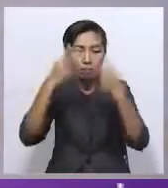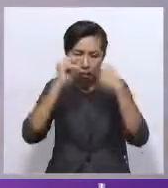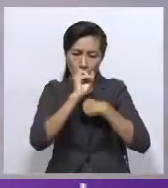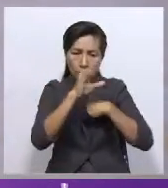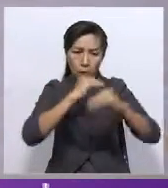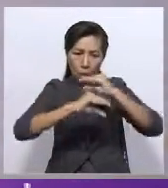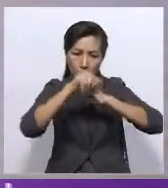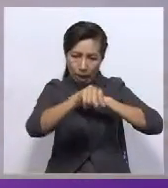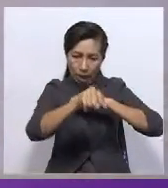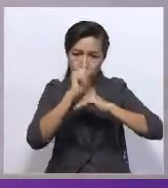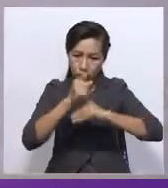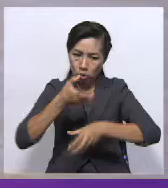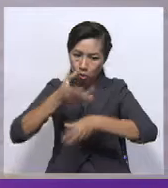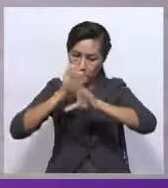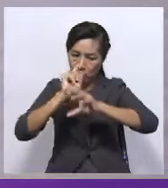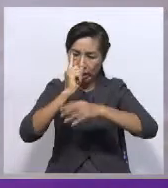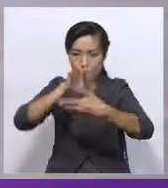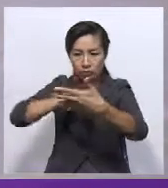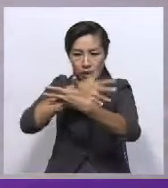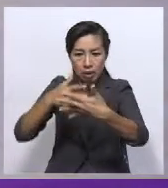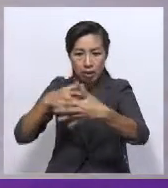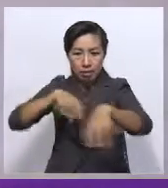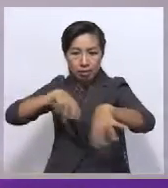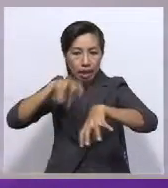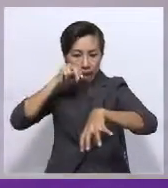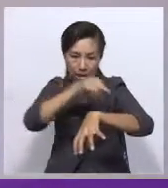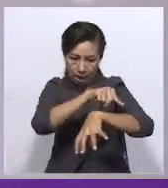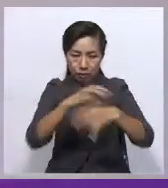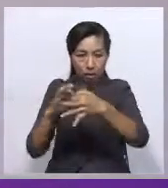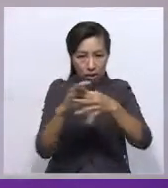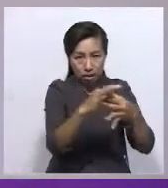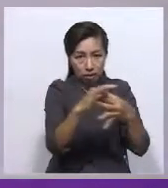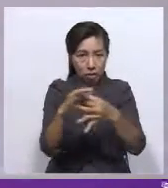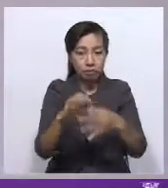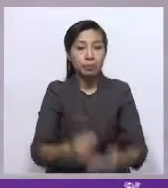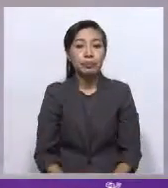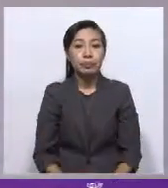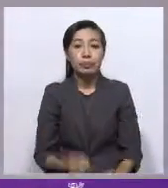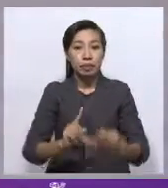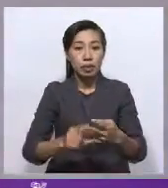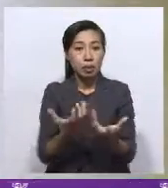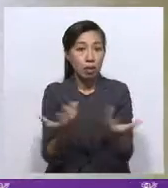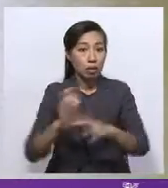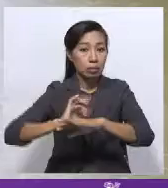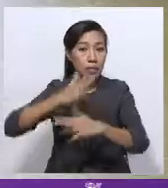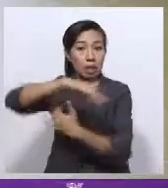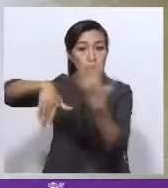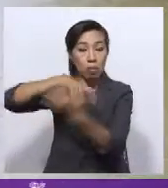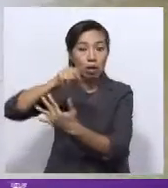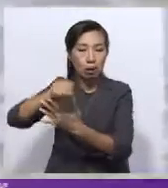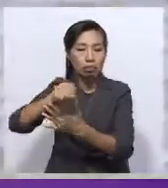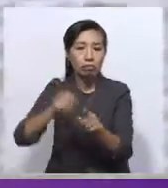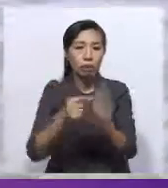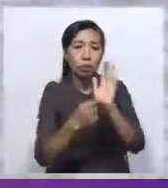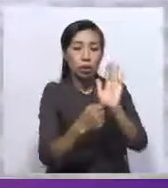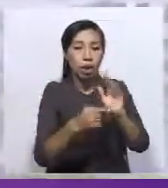ครงการให้เกิดความเชื่อมโยงกับแผนบริหารจัดการน้ำในภาพรวมของประเทศด้านทรัพยากรธรรมชาติและสิ่งแวดล้อมเช่น